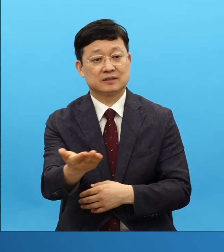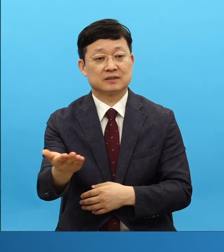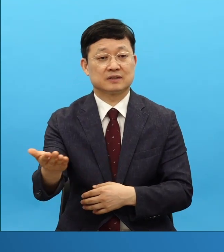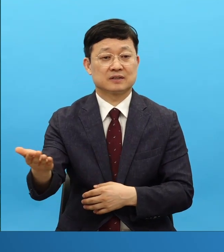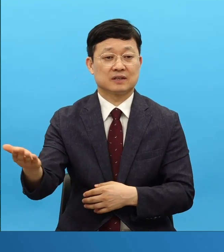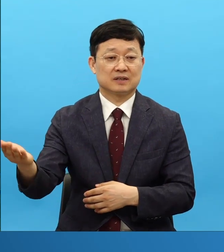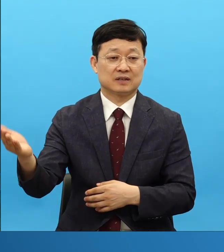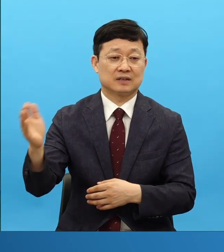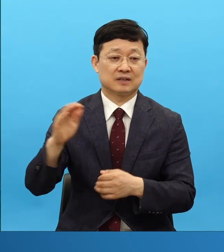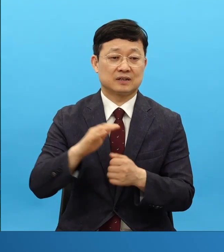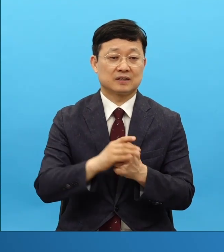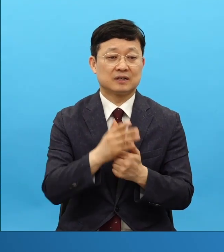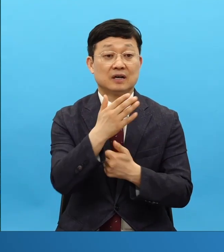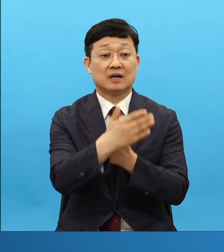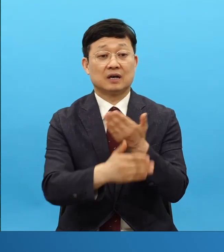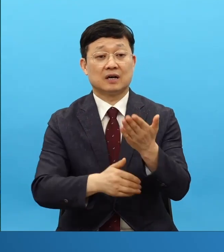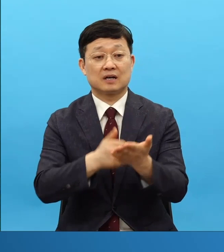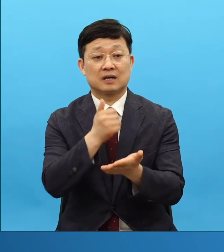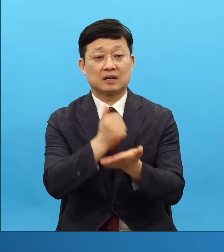잊을까